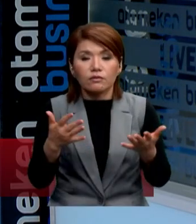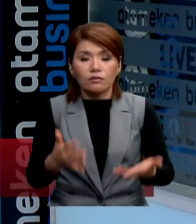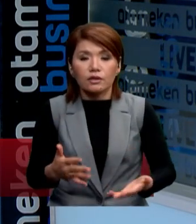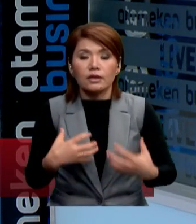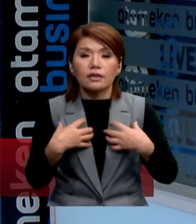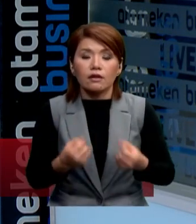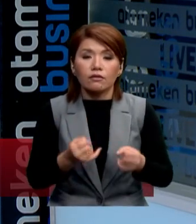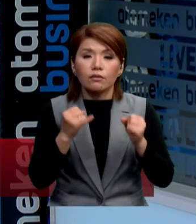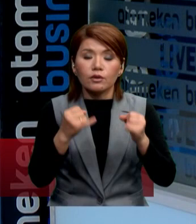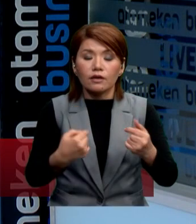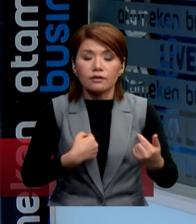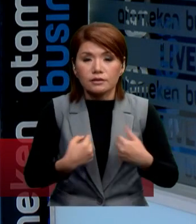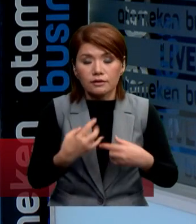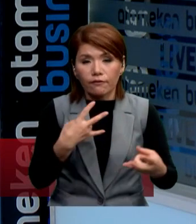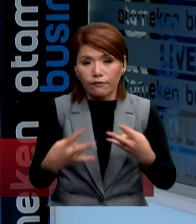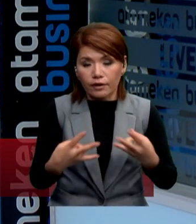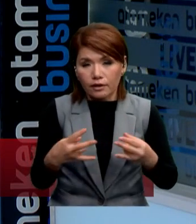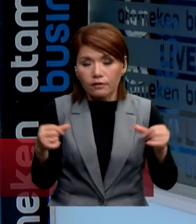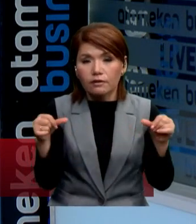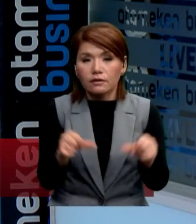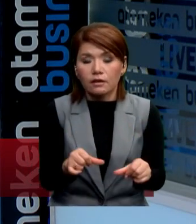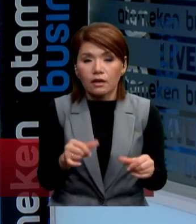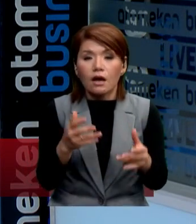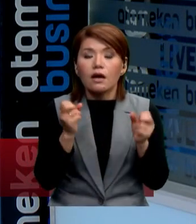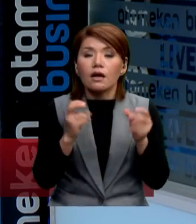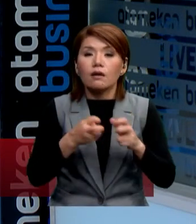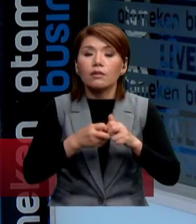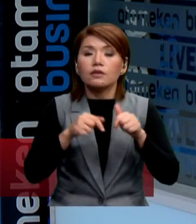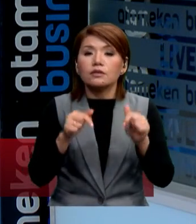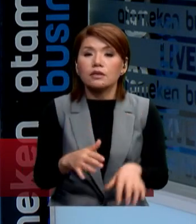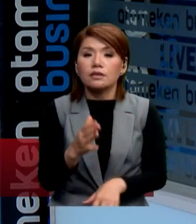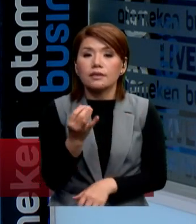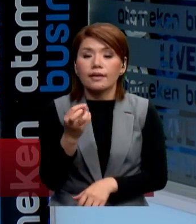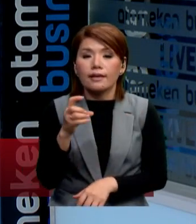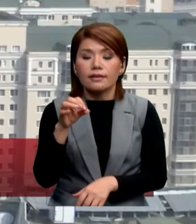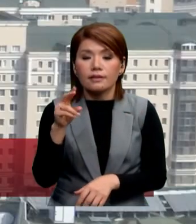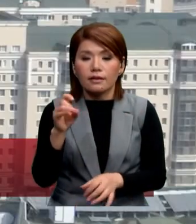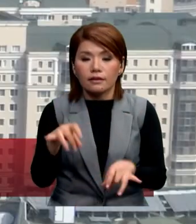здоровья. Так можно ли решить проблему и как, выясняла Саяна Санакова.